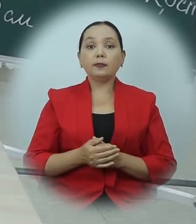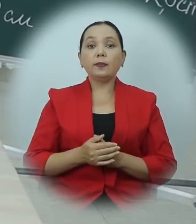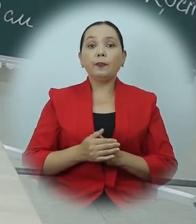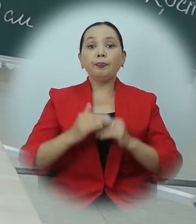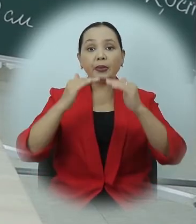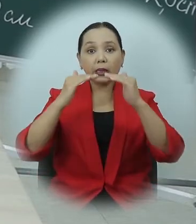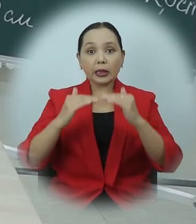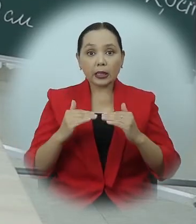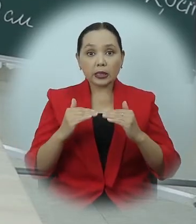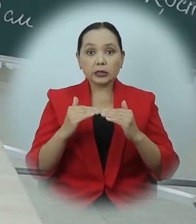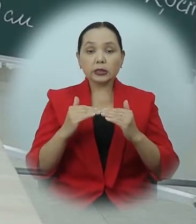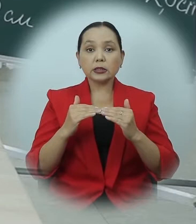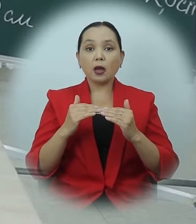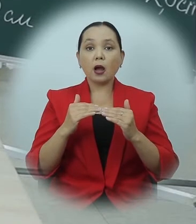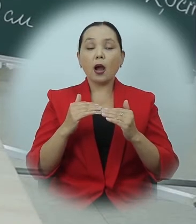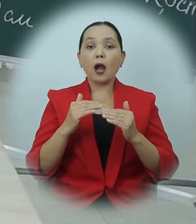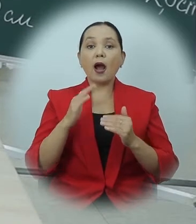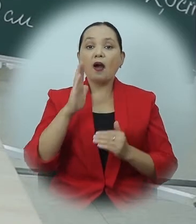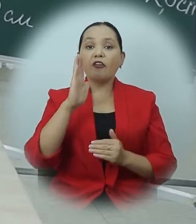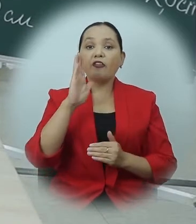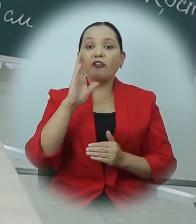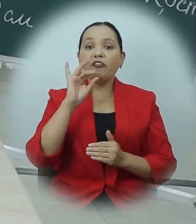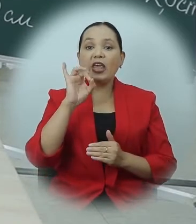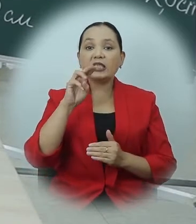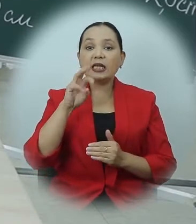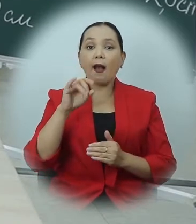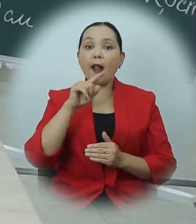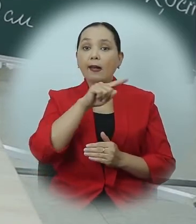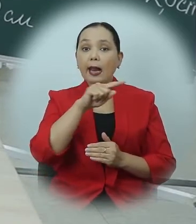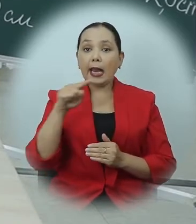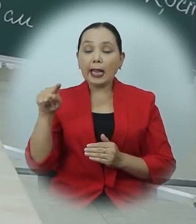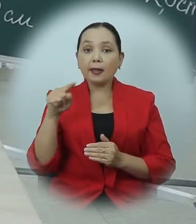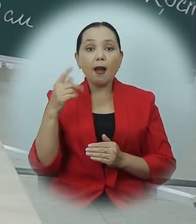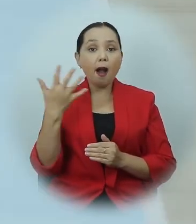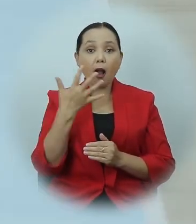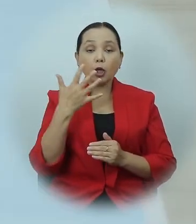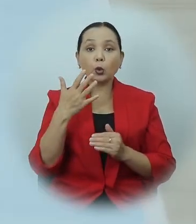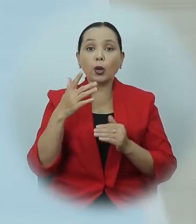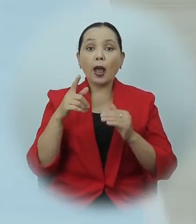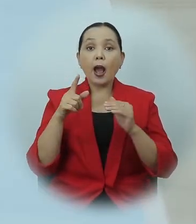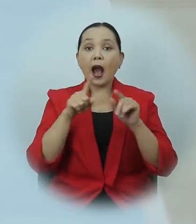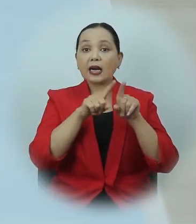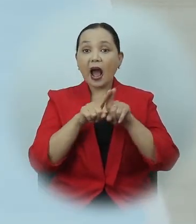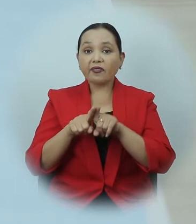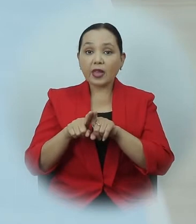Вниз откладываем вертикальную линию, которая равна